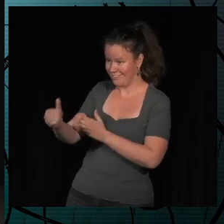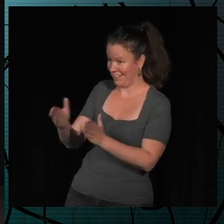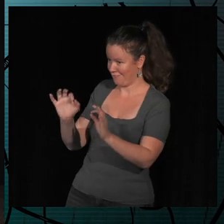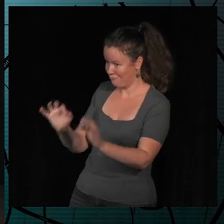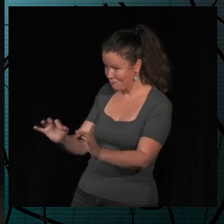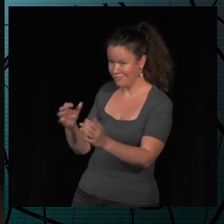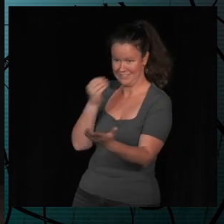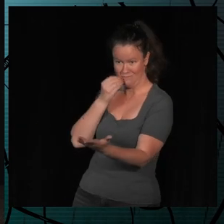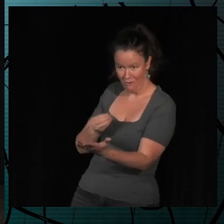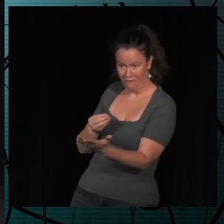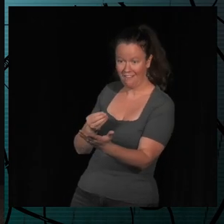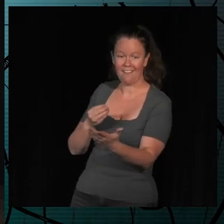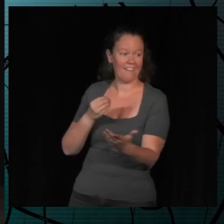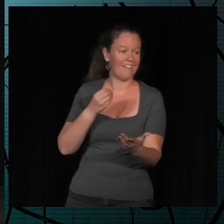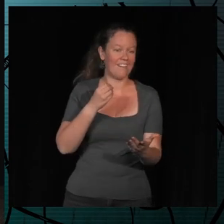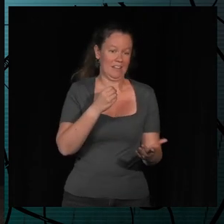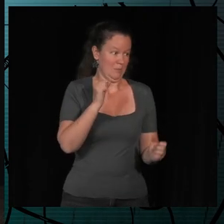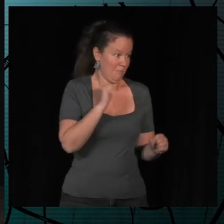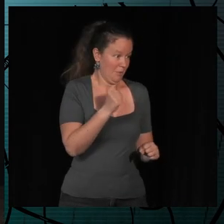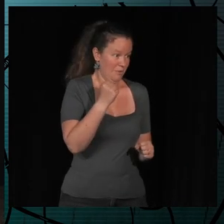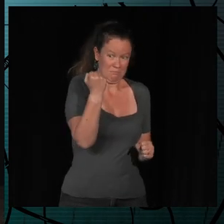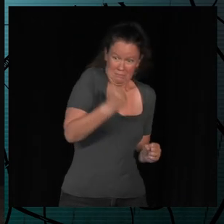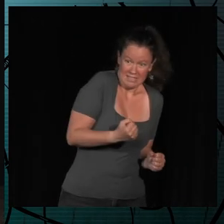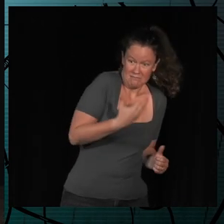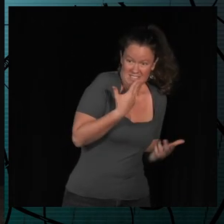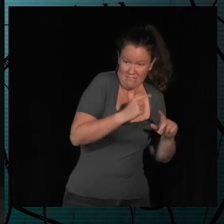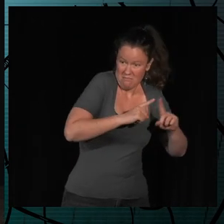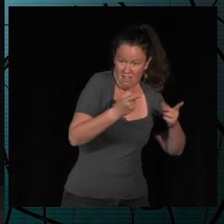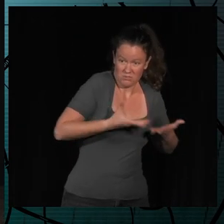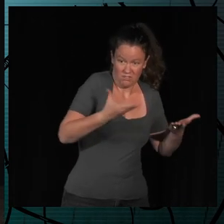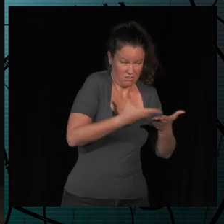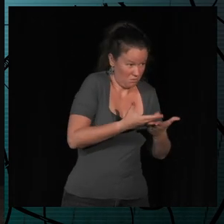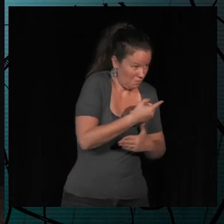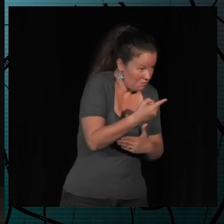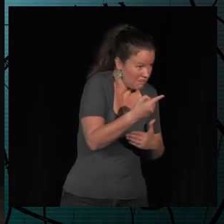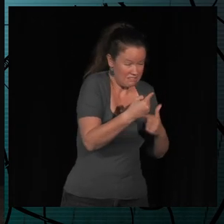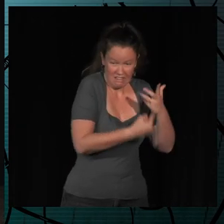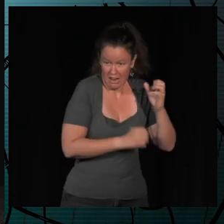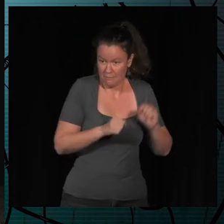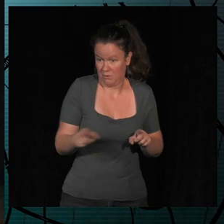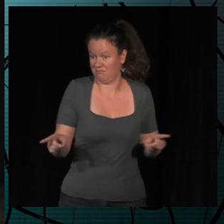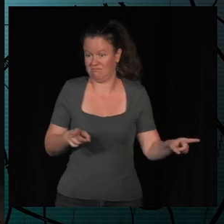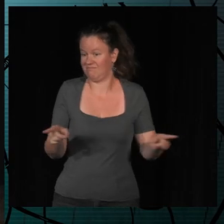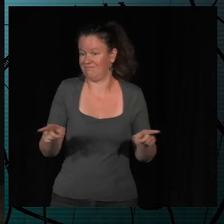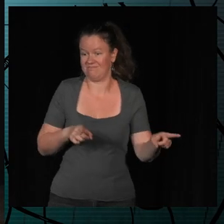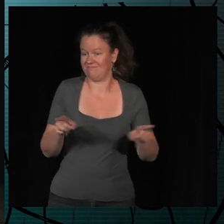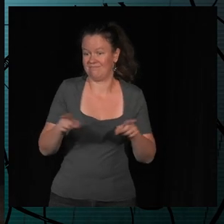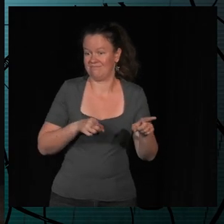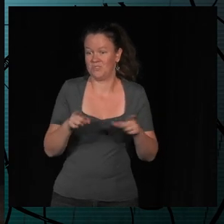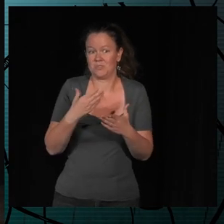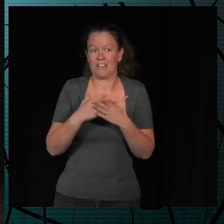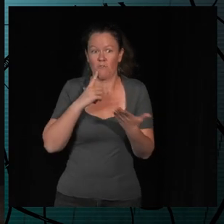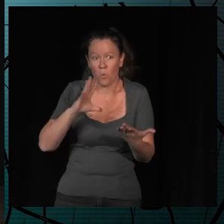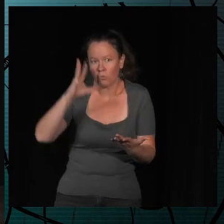positives si on est dans des bons contextes aussi et que nous-même on a une conscientisation de nos pratiques et je crois que nos métiers c'est aussi